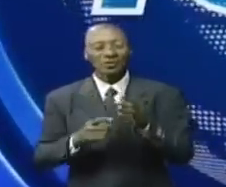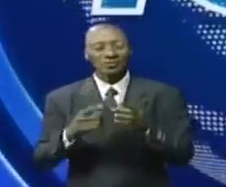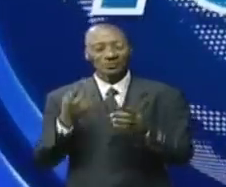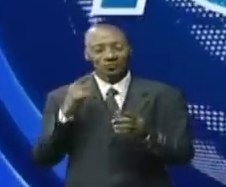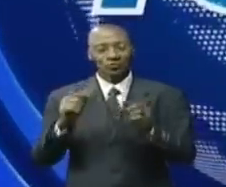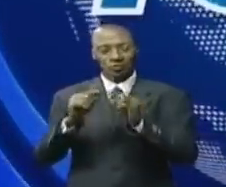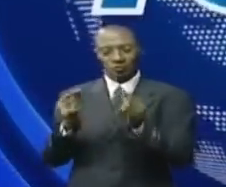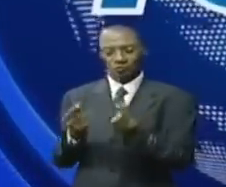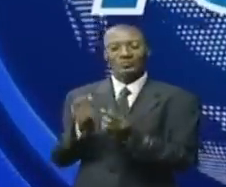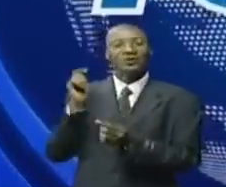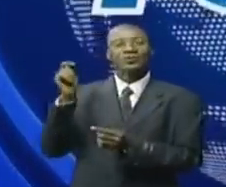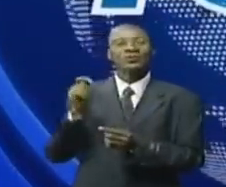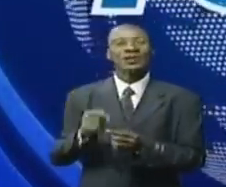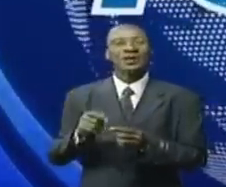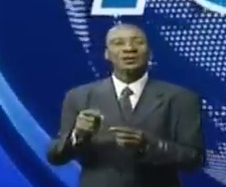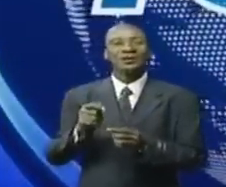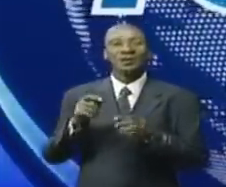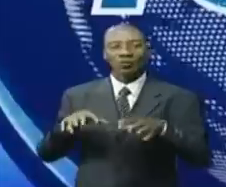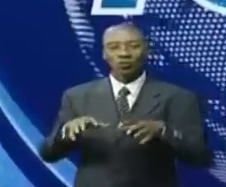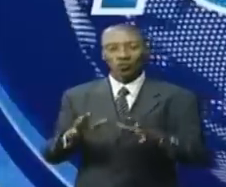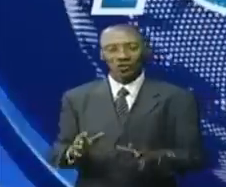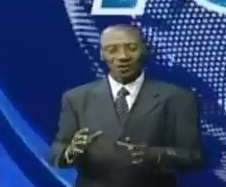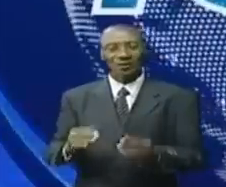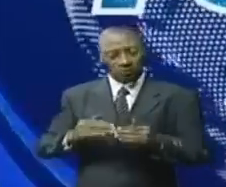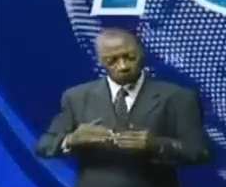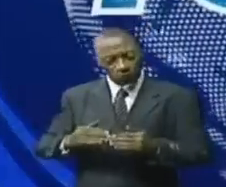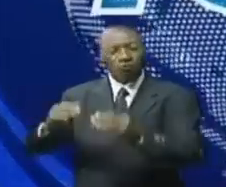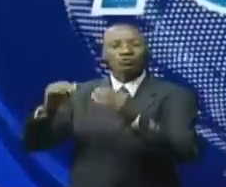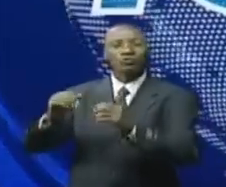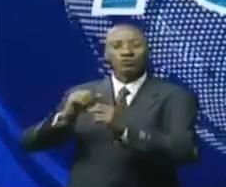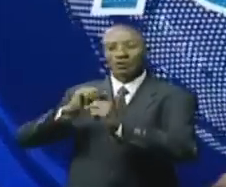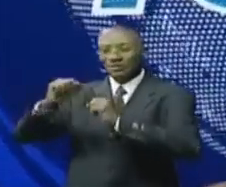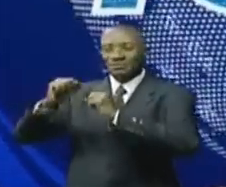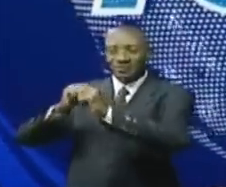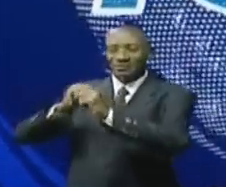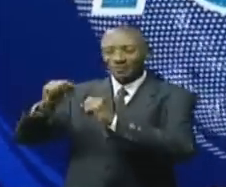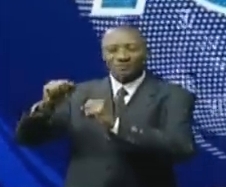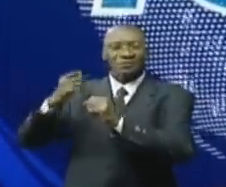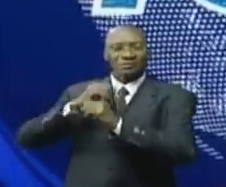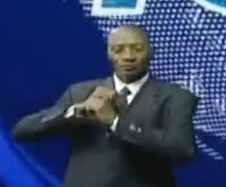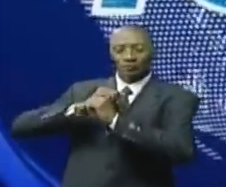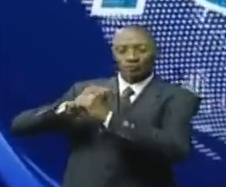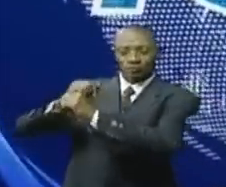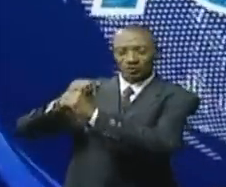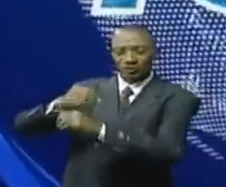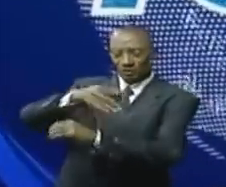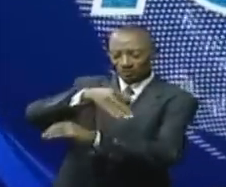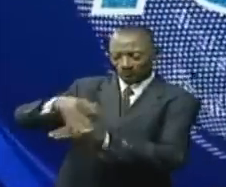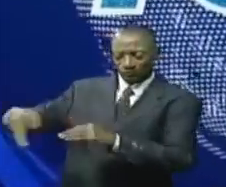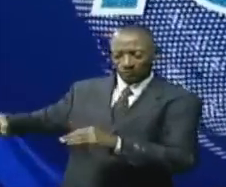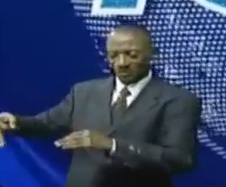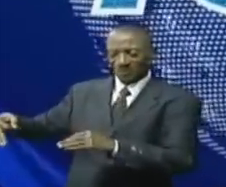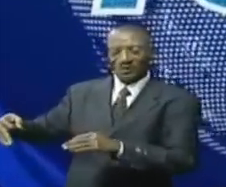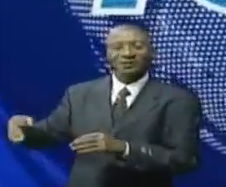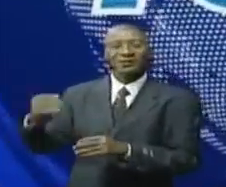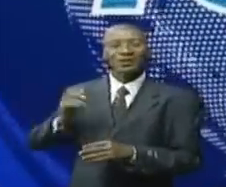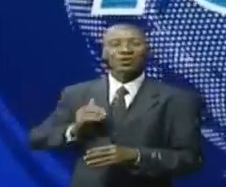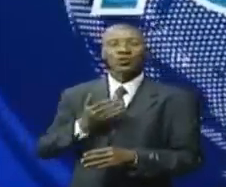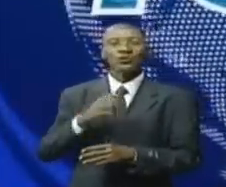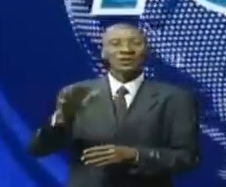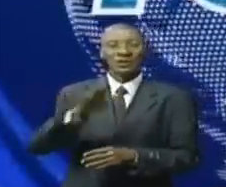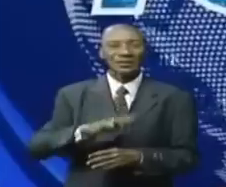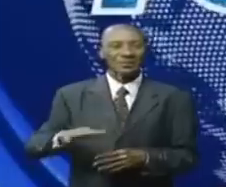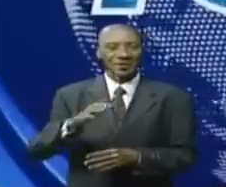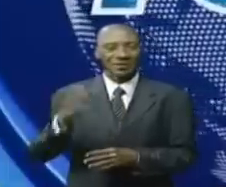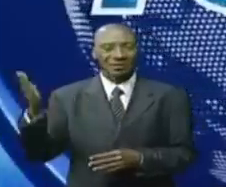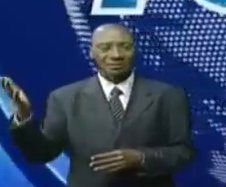font face aux agresseurs, au nombre de voix qui s'élèvent pour condamner les soutiens du Rwanda aux terroristes des M23 figurent. La jeunesse